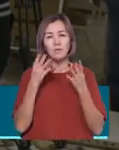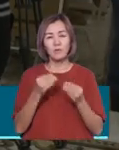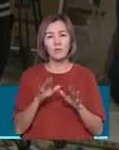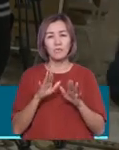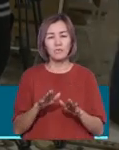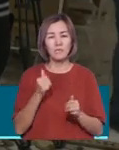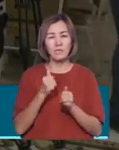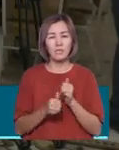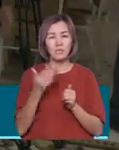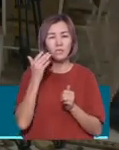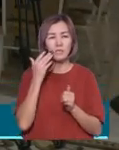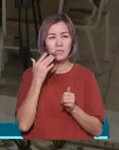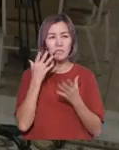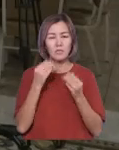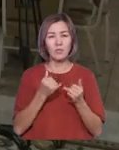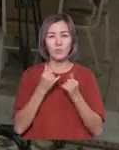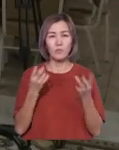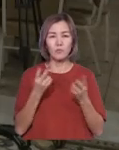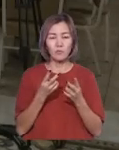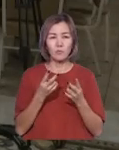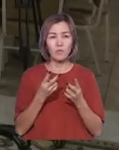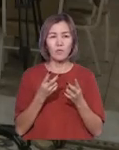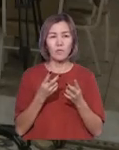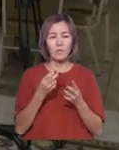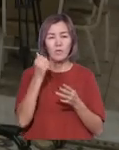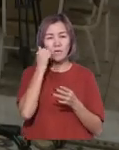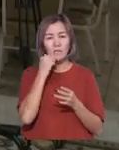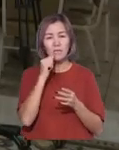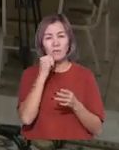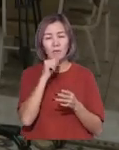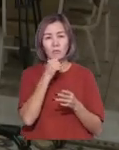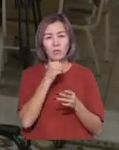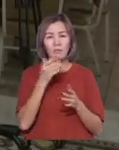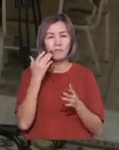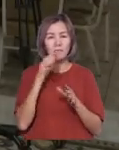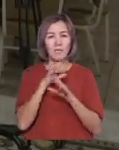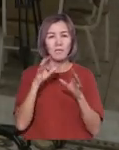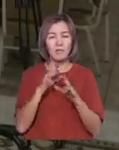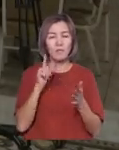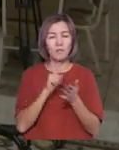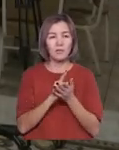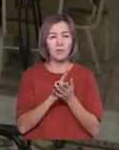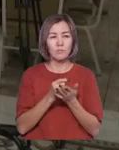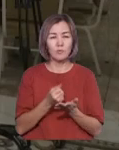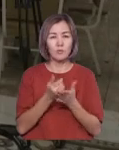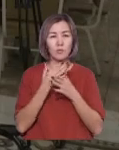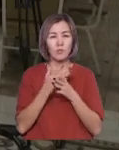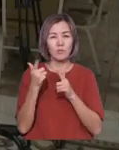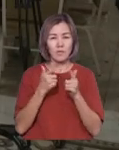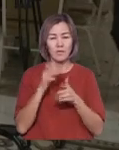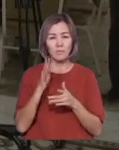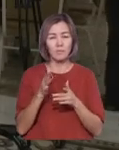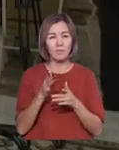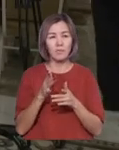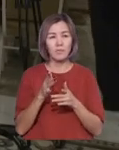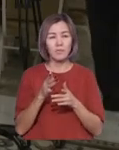біз әрдайым үлкендерімізге құрмет көрсетуіміз керек. Қазыналы қарттарымызды әрқашанда аялау парызымыз. Үлкендерге қолдау көрсетуге әрқашан дайынбыз.